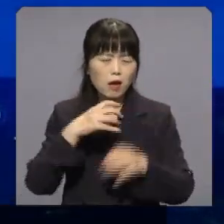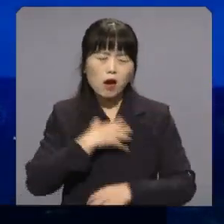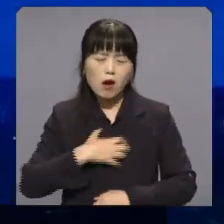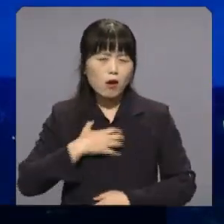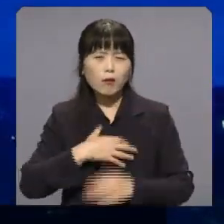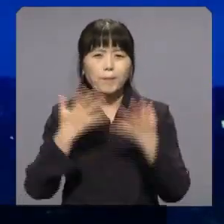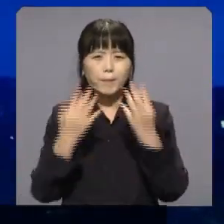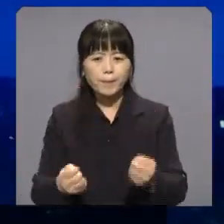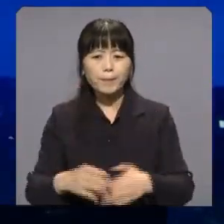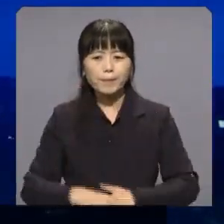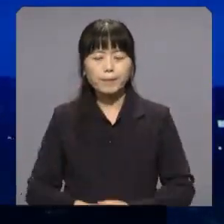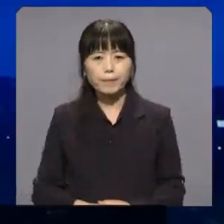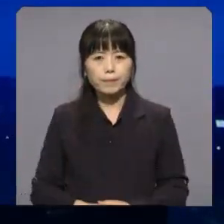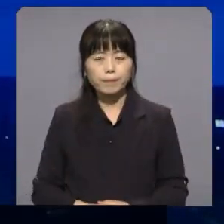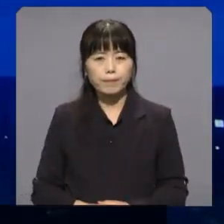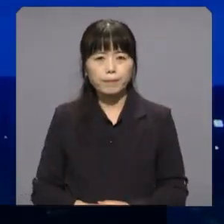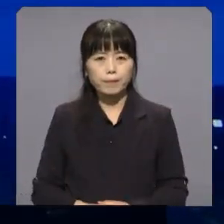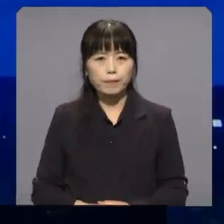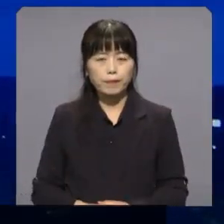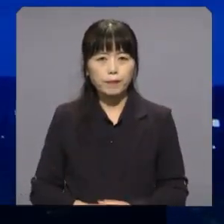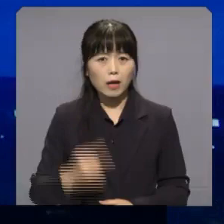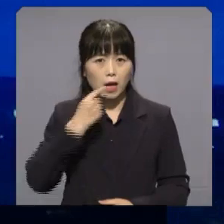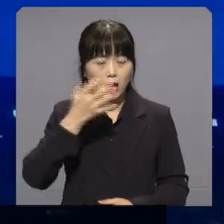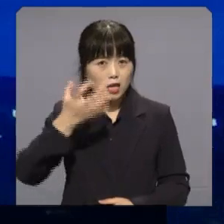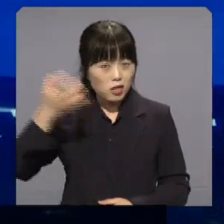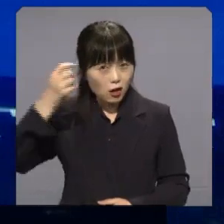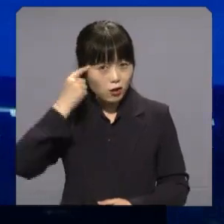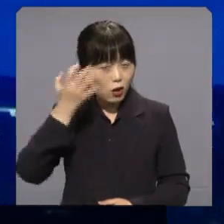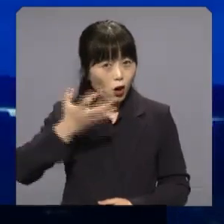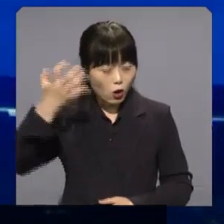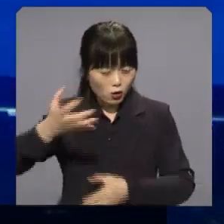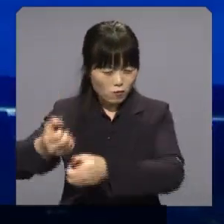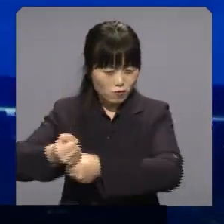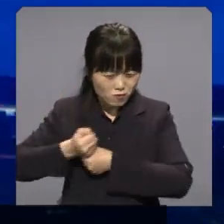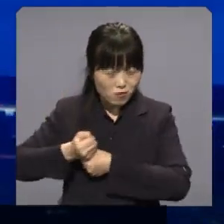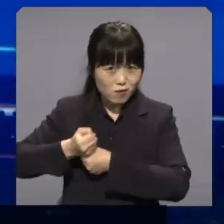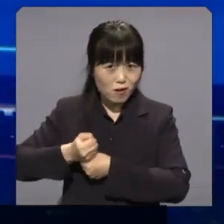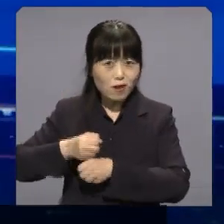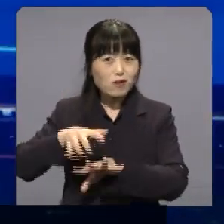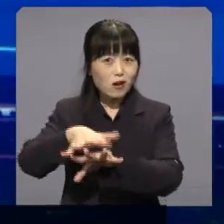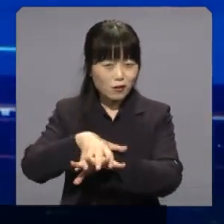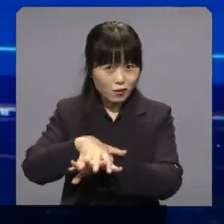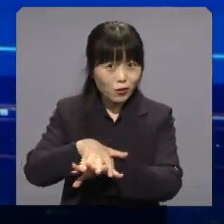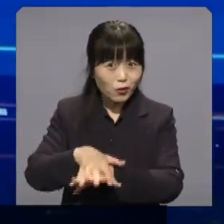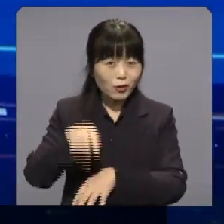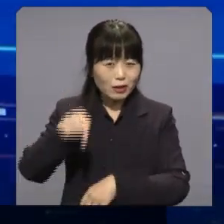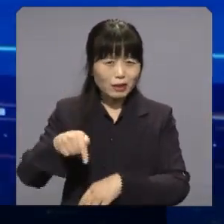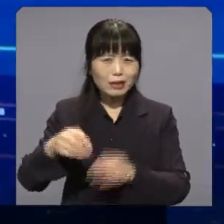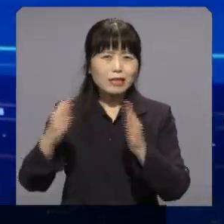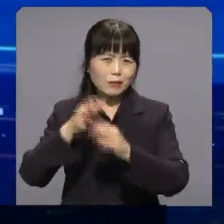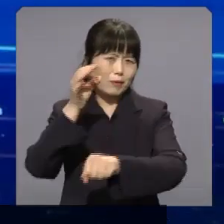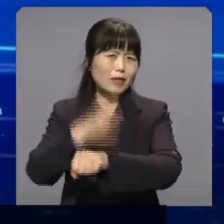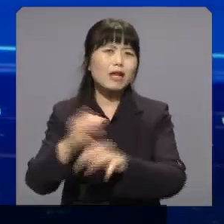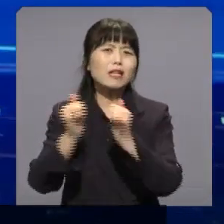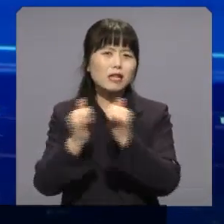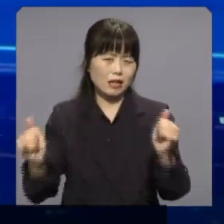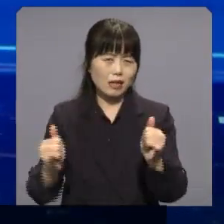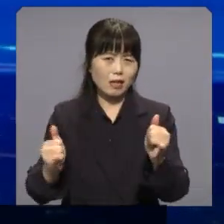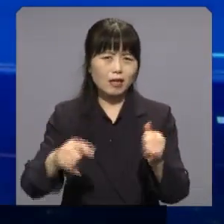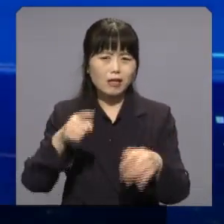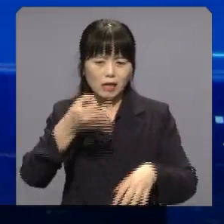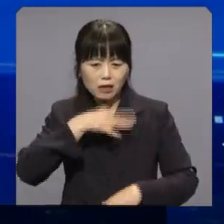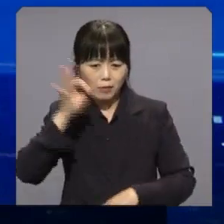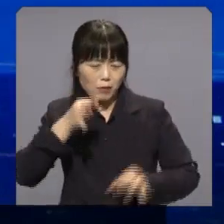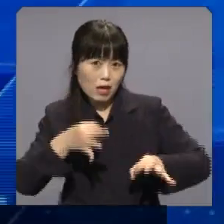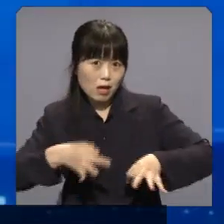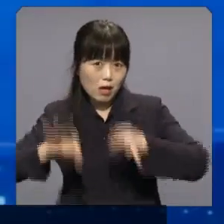이만저만이 아닙니다 이른바 연극을 족 뜰 영혼까지 끌어 모아서 대출을 받아서 집에서 한 분들 계속 금리가 오르니까